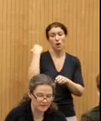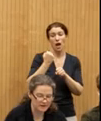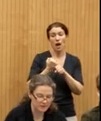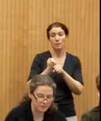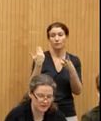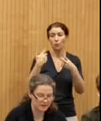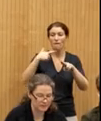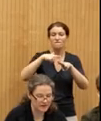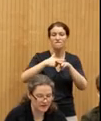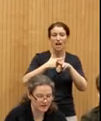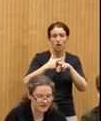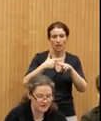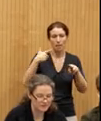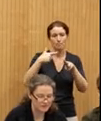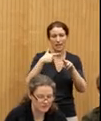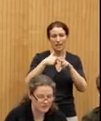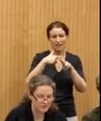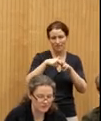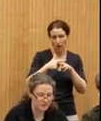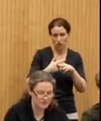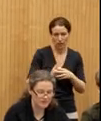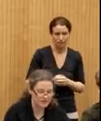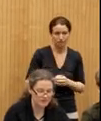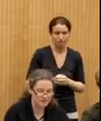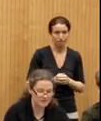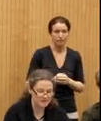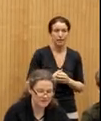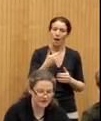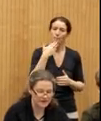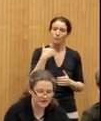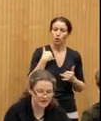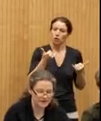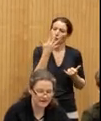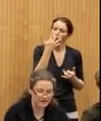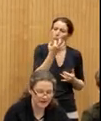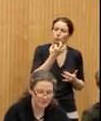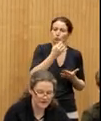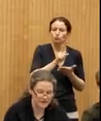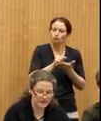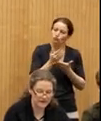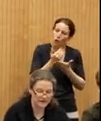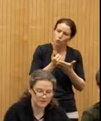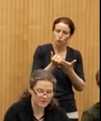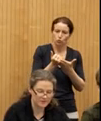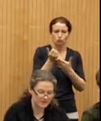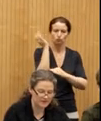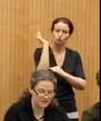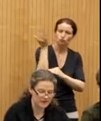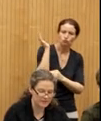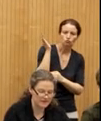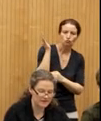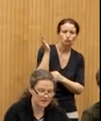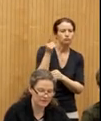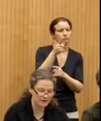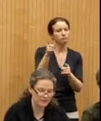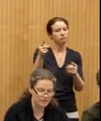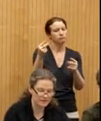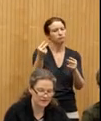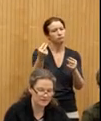mit Behinderungen. Die nächsten 5 Minuten möchte ich dafür nutzen, Ihnen einen Einblick in einen besonderen Teil